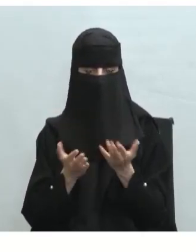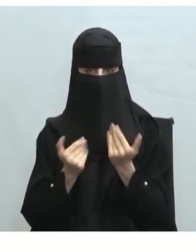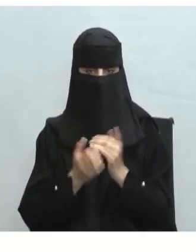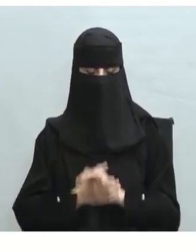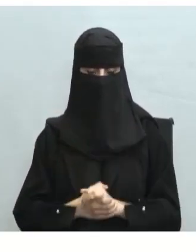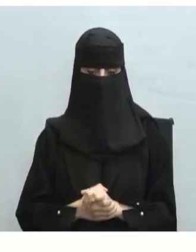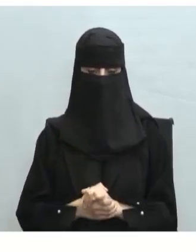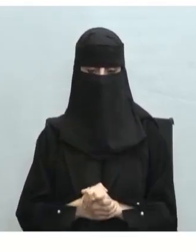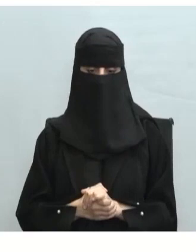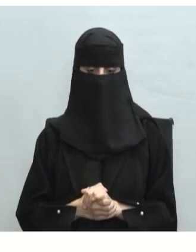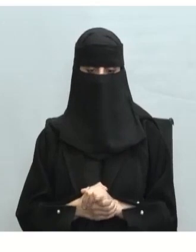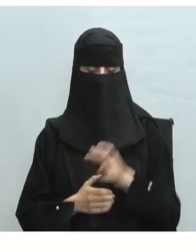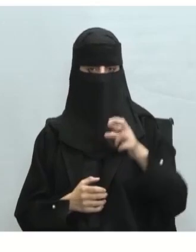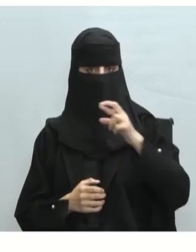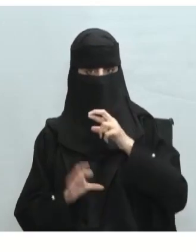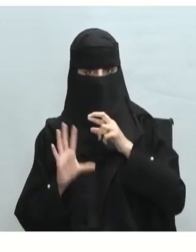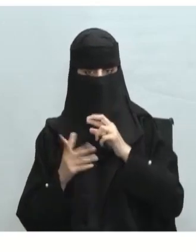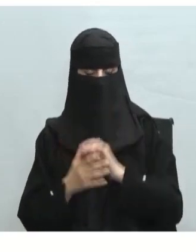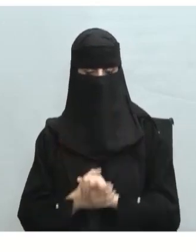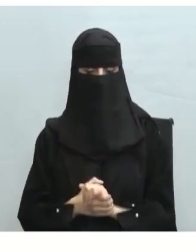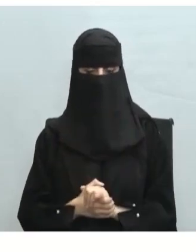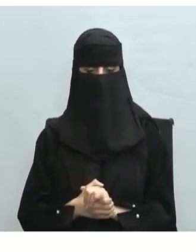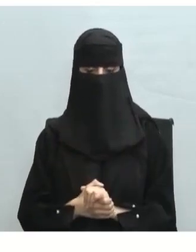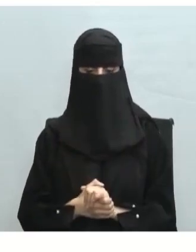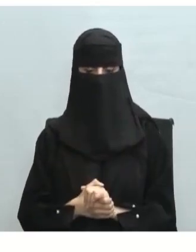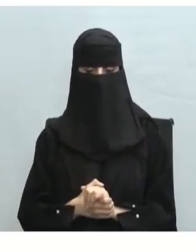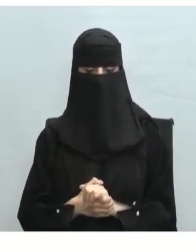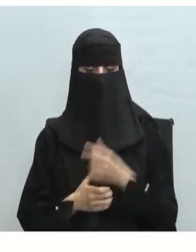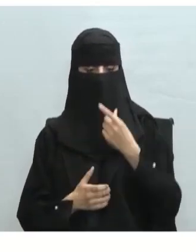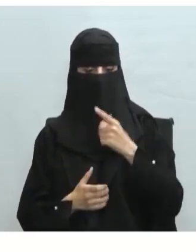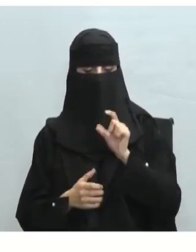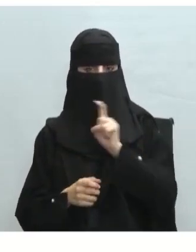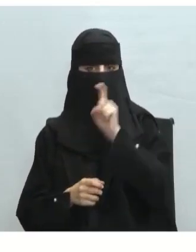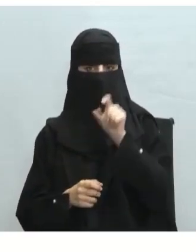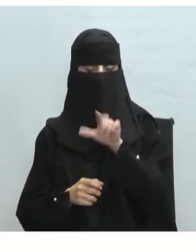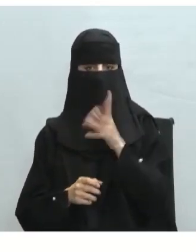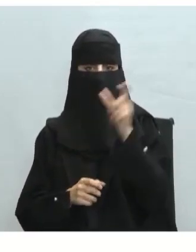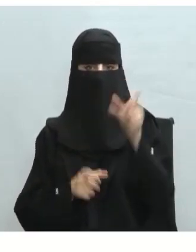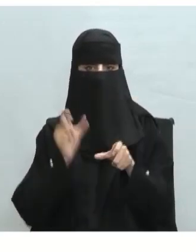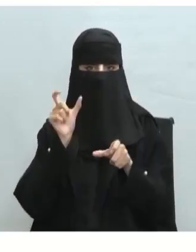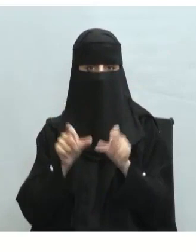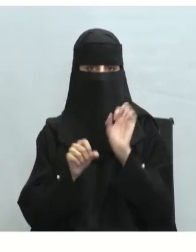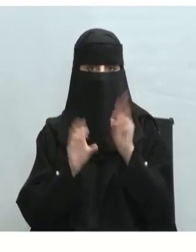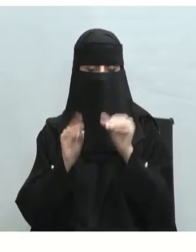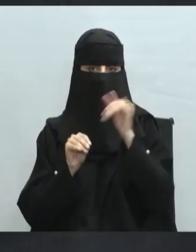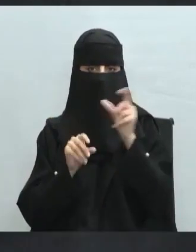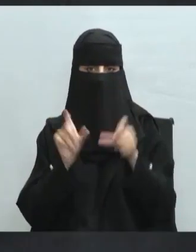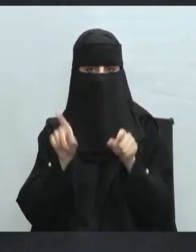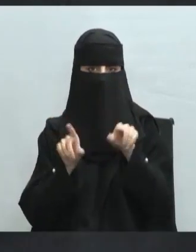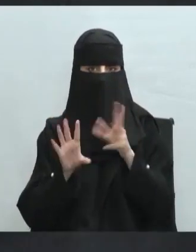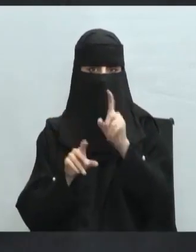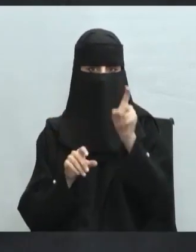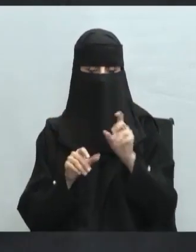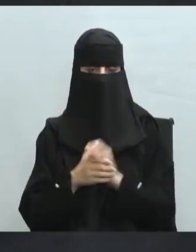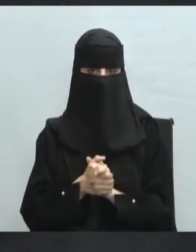المقصود تقول مثلا جميل احسنتم هنا اسئله المستوى الحرفي من هم اطراف القصه